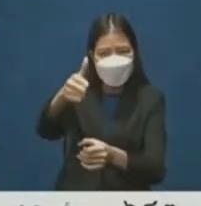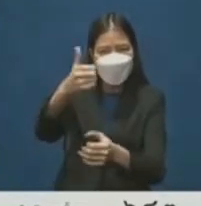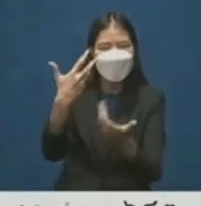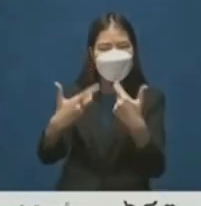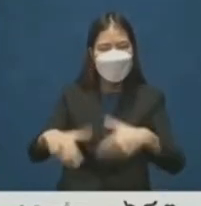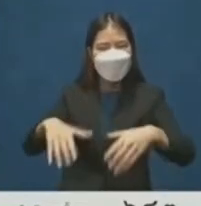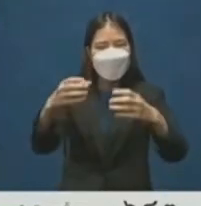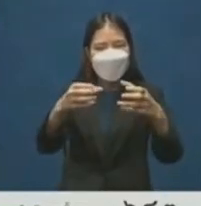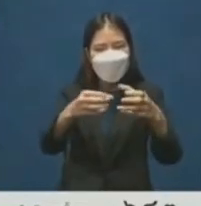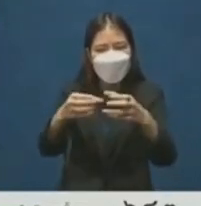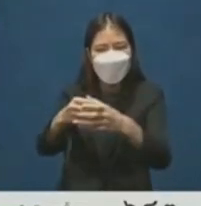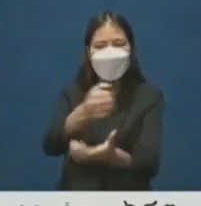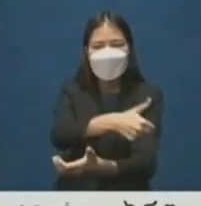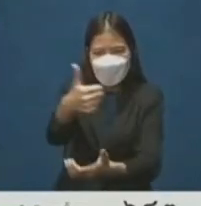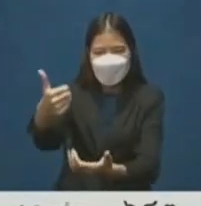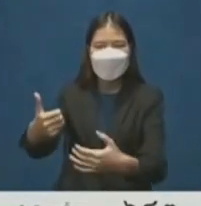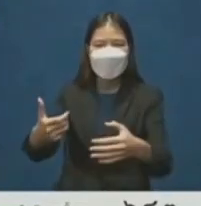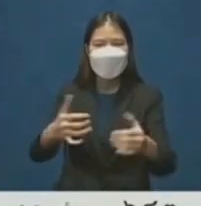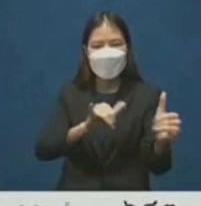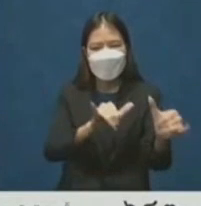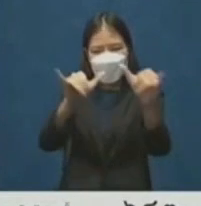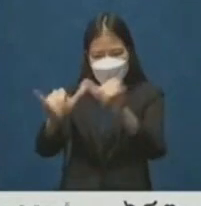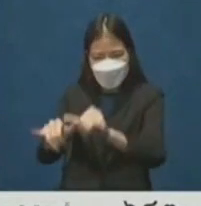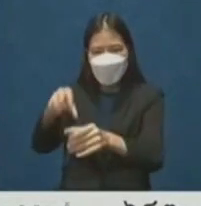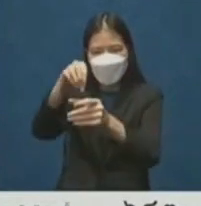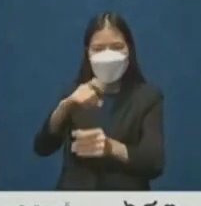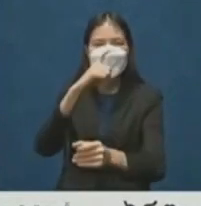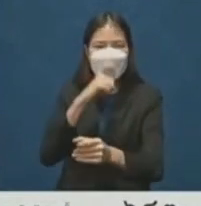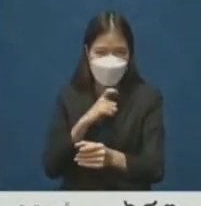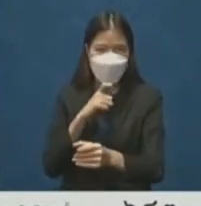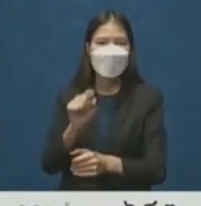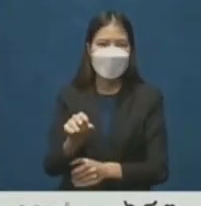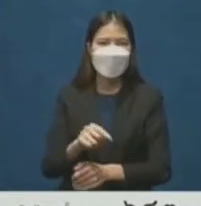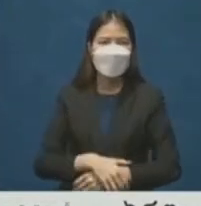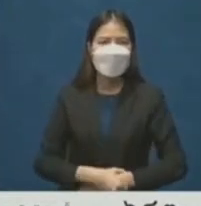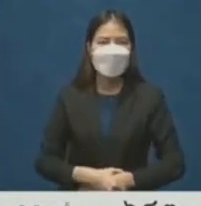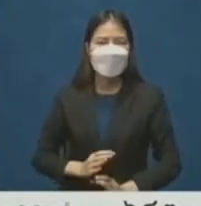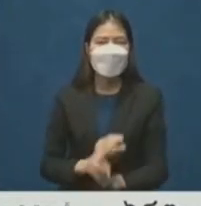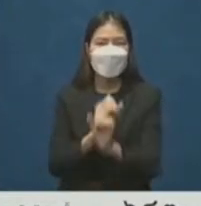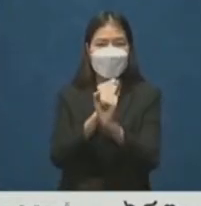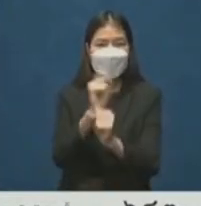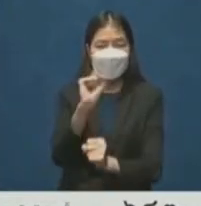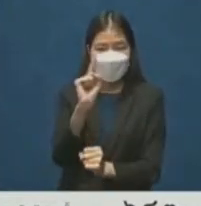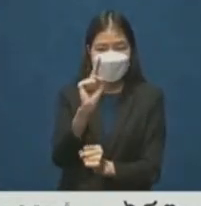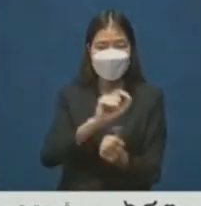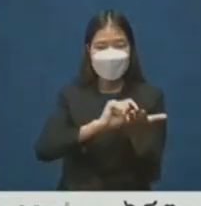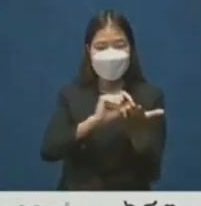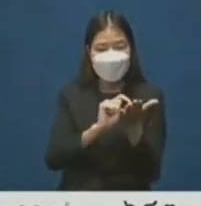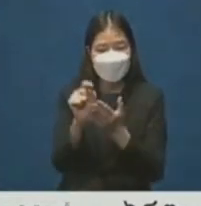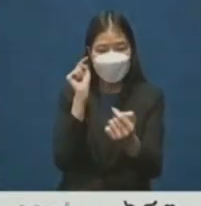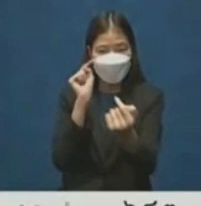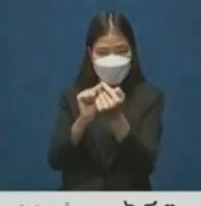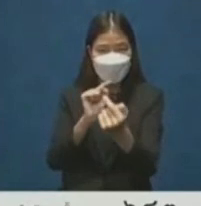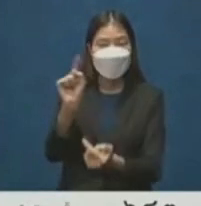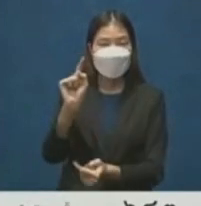พราะว่ามันมีกลุ่มคนต่างๆที่หลากหลายเข้ามาอยู่ในสังคมไทยโดยสรุปนะครับท่านประธานครับผมคิดว่า